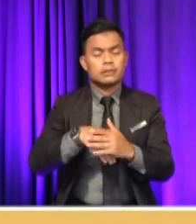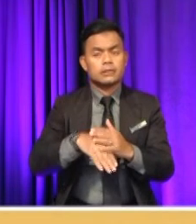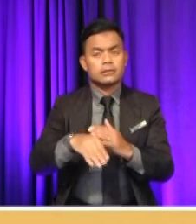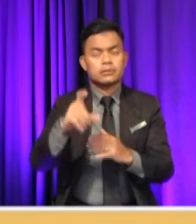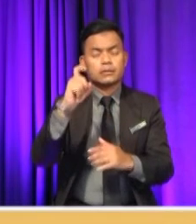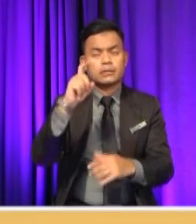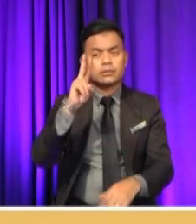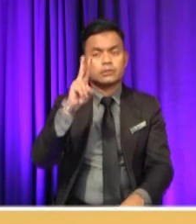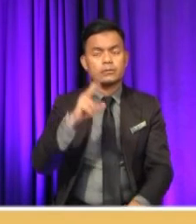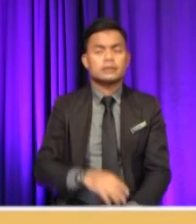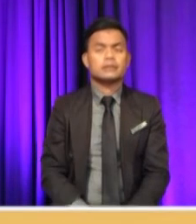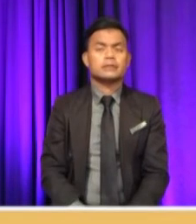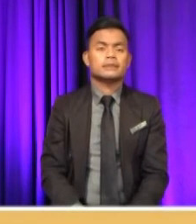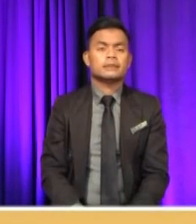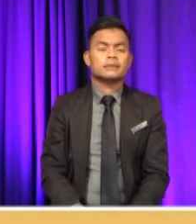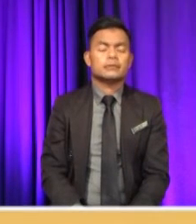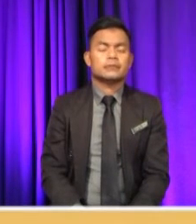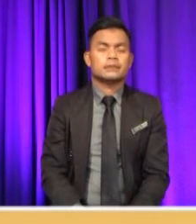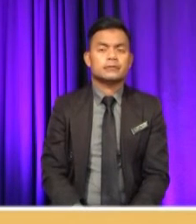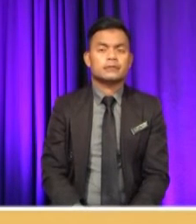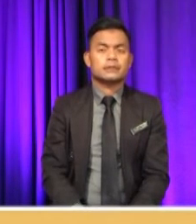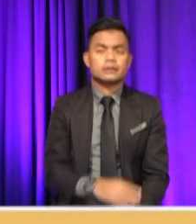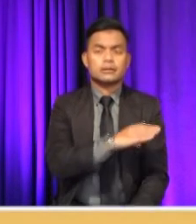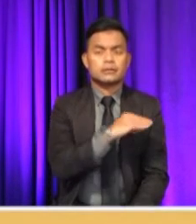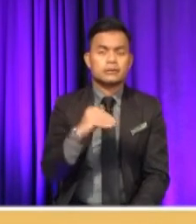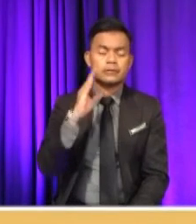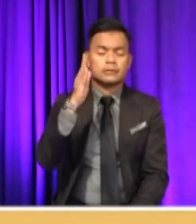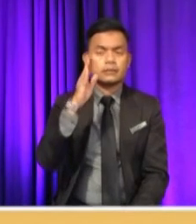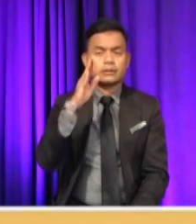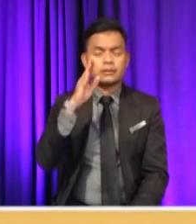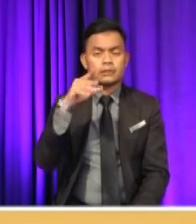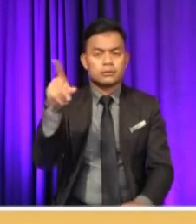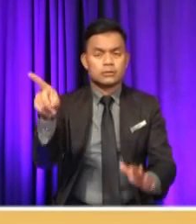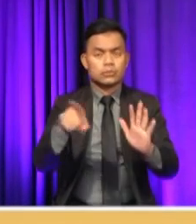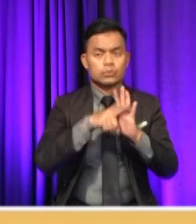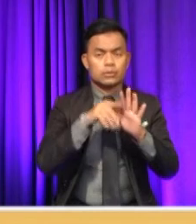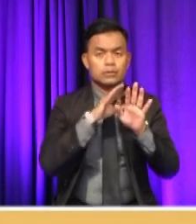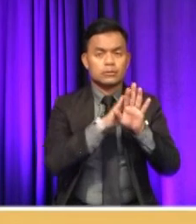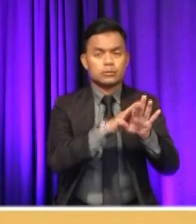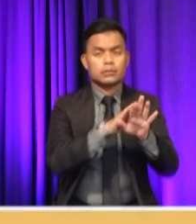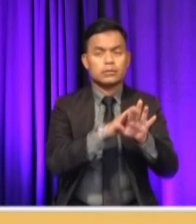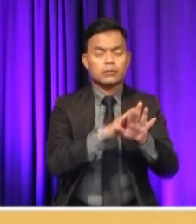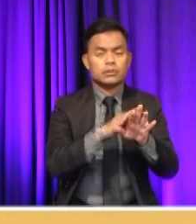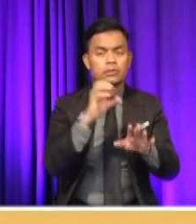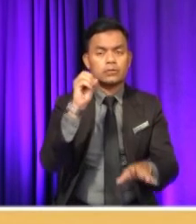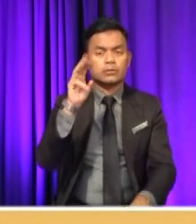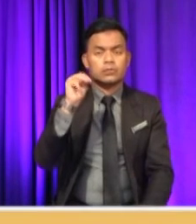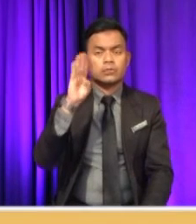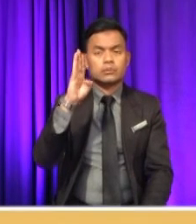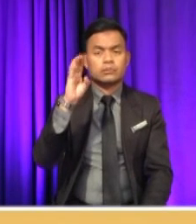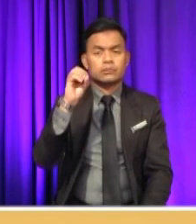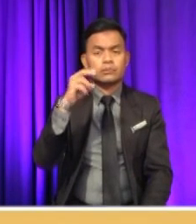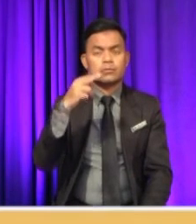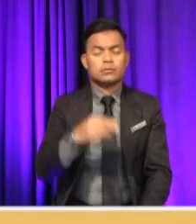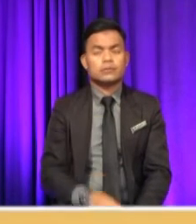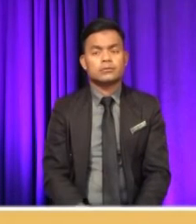udara termampat penuhi bahagian X2, dia akan menolak omboh ke dalam. Okey, jadi dia tidak dapat menolak produk.